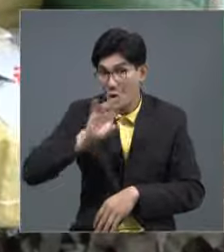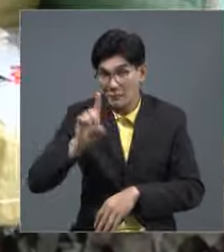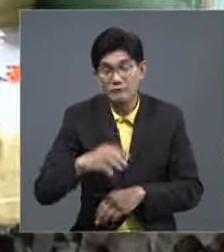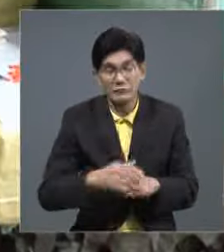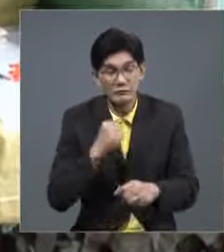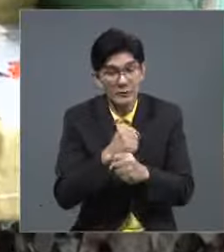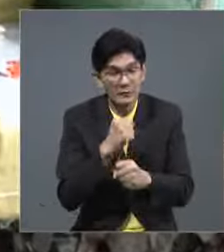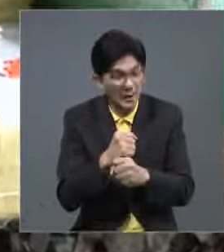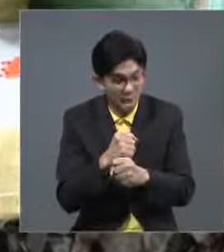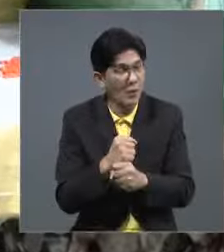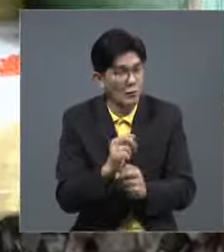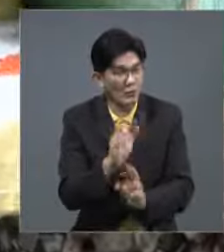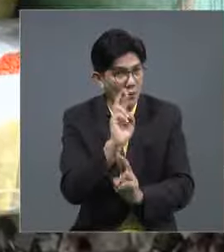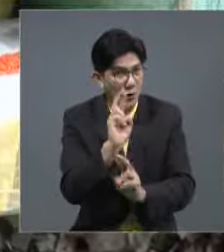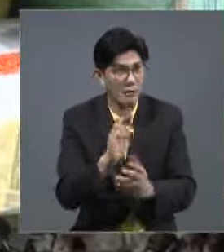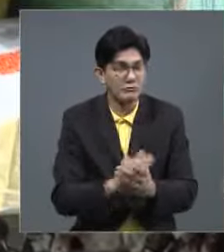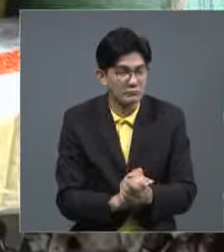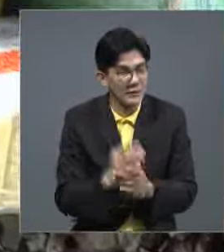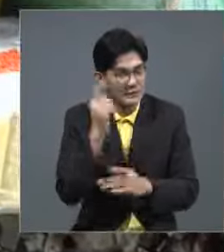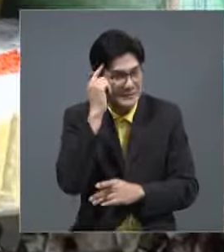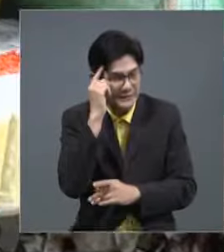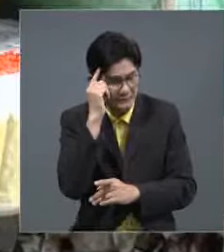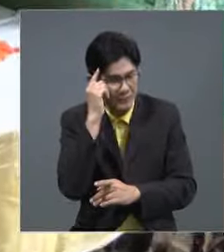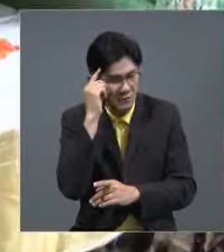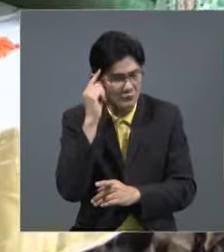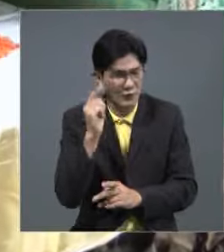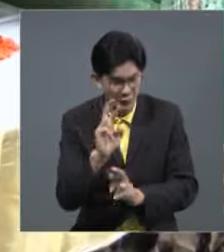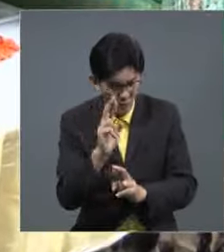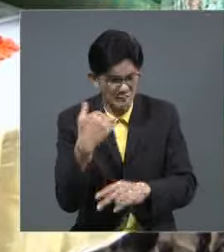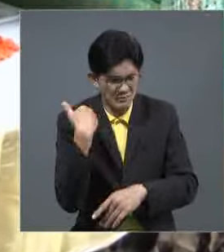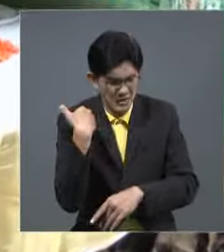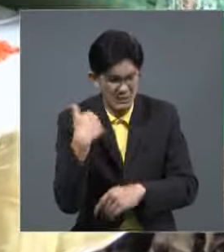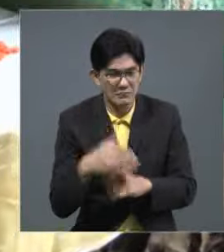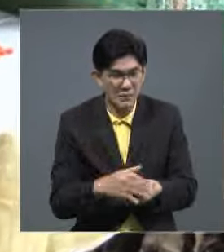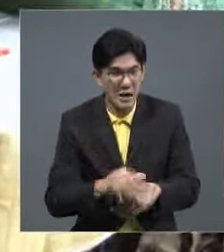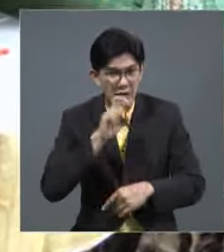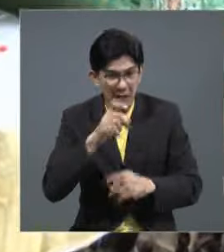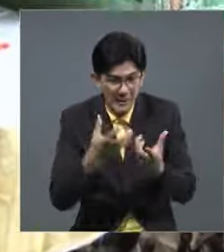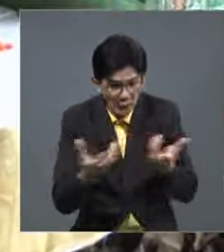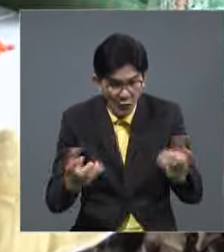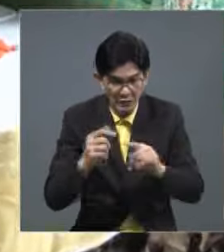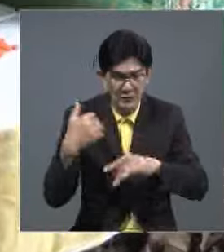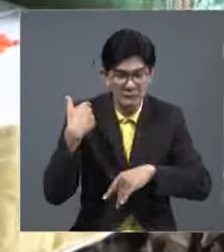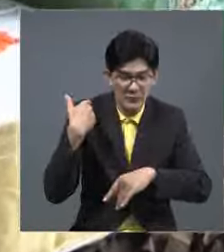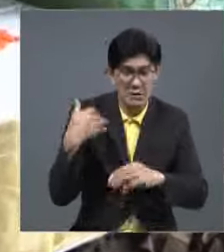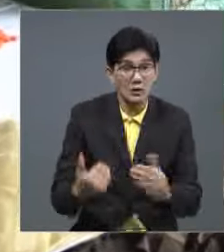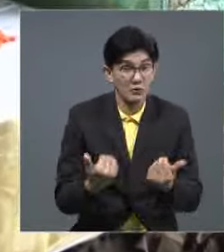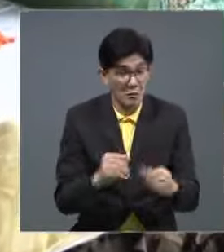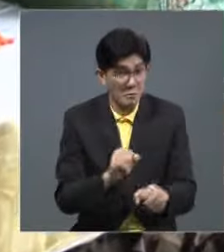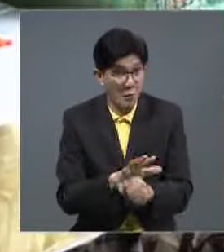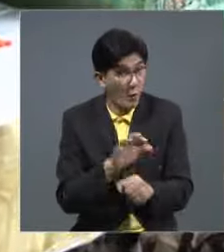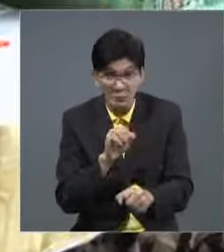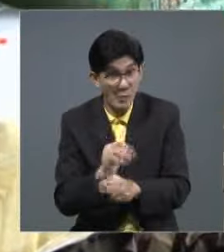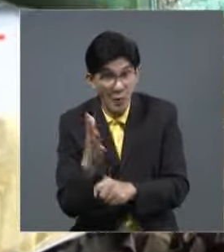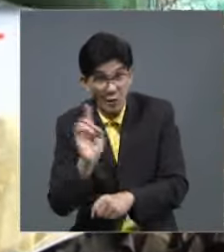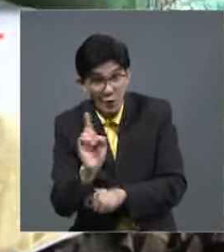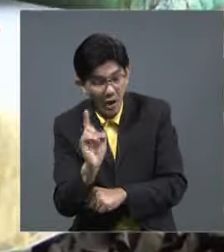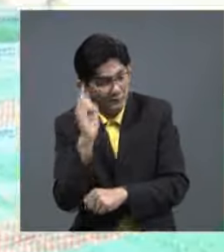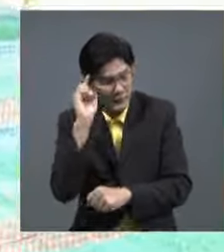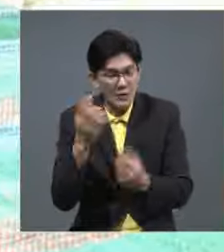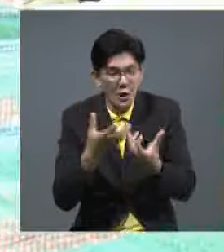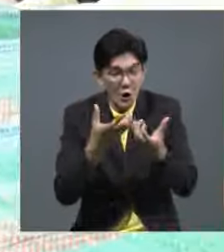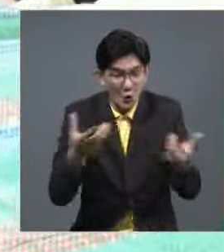ฏิบัติงานอย่างระมัดระวังอย่าประมาทแล้วก็สอบถามถึงอุปกรณ์ในการทำงานว่าตอนนี้เนี่ยพอหรือไม่แล้วก็มีการมอ